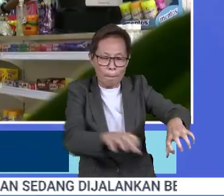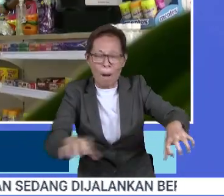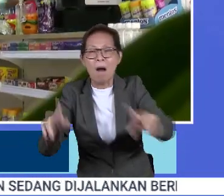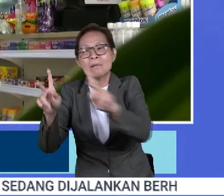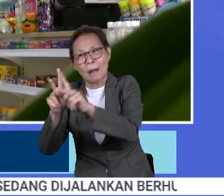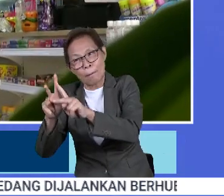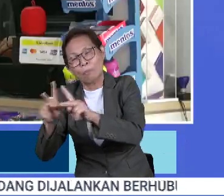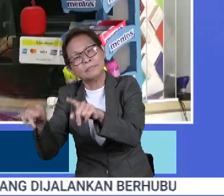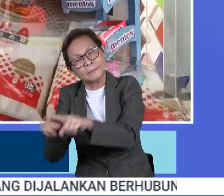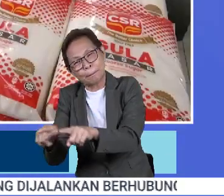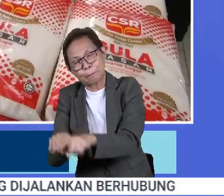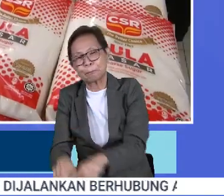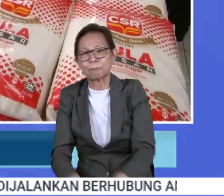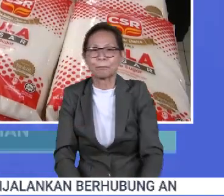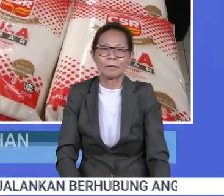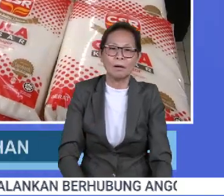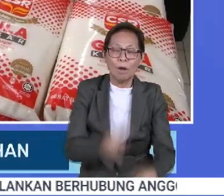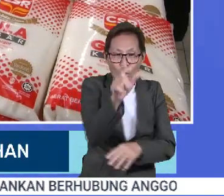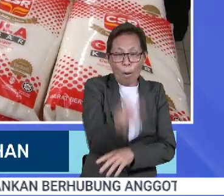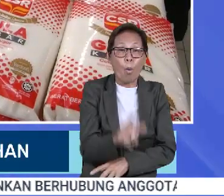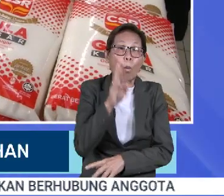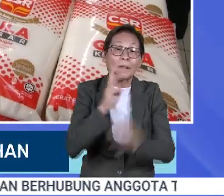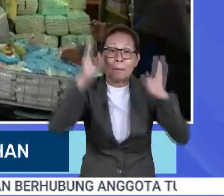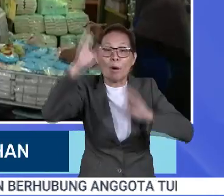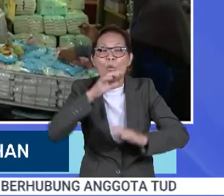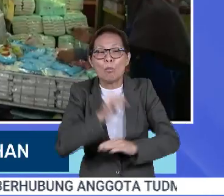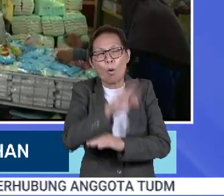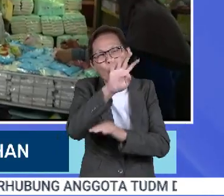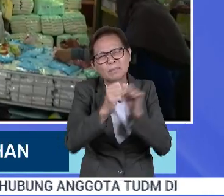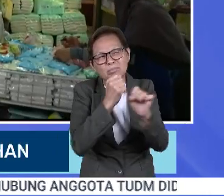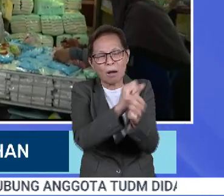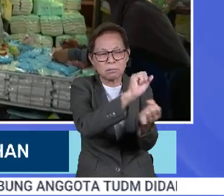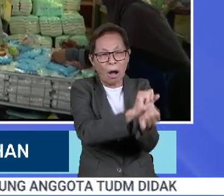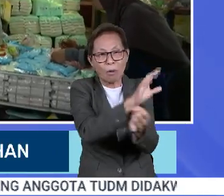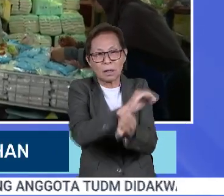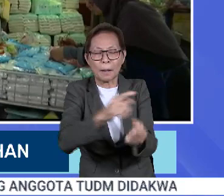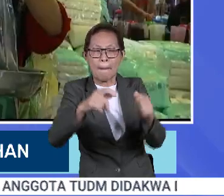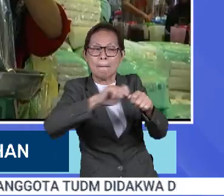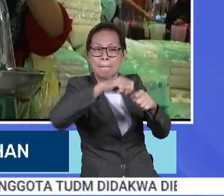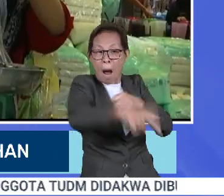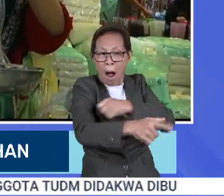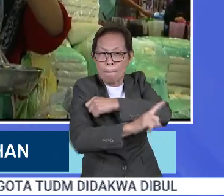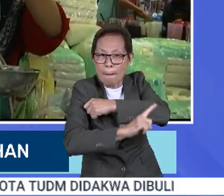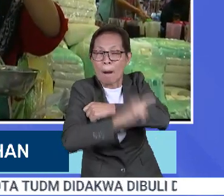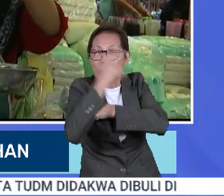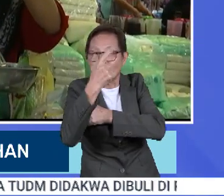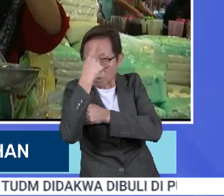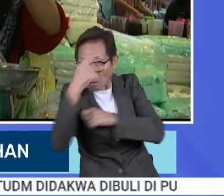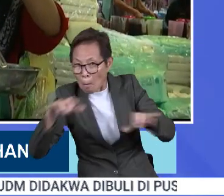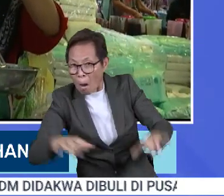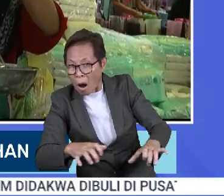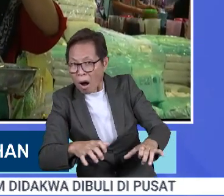bandar seorang wanita tempatan berusia 40-an ditahan serta di compound Karena disaki melakukan